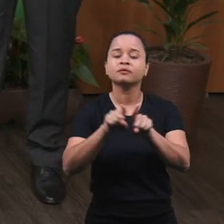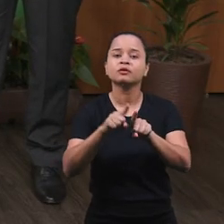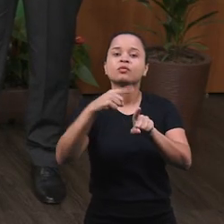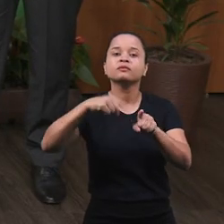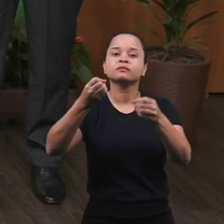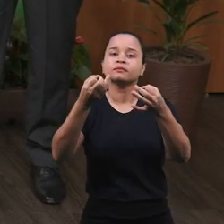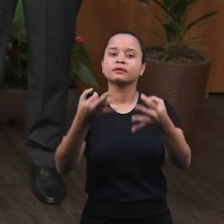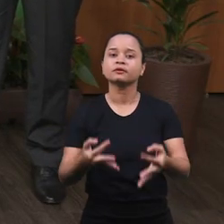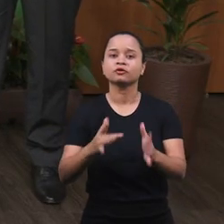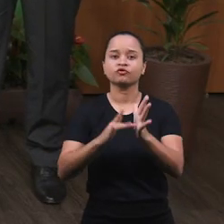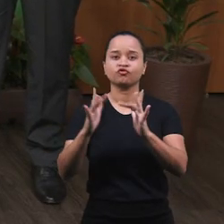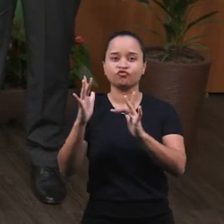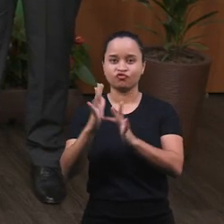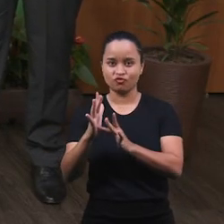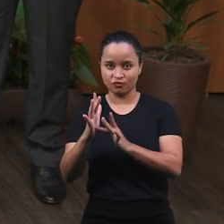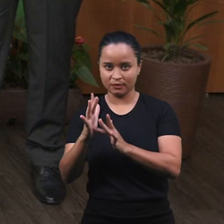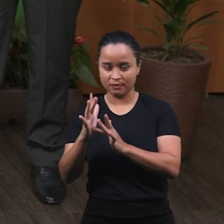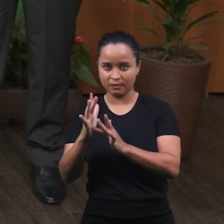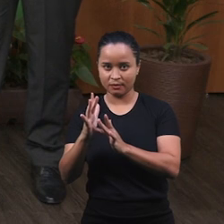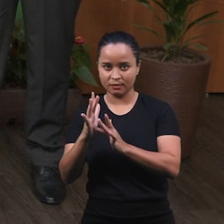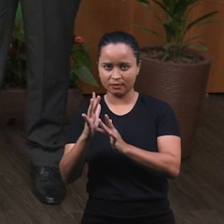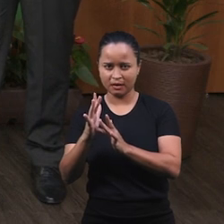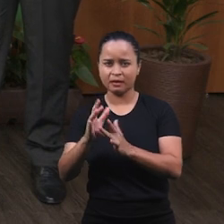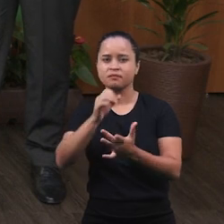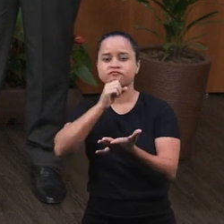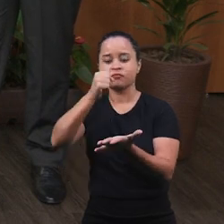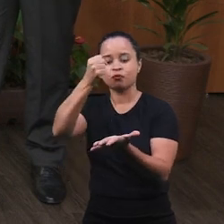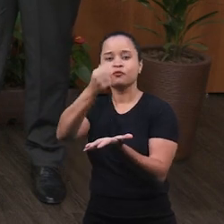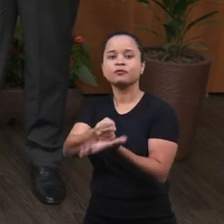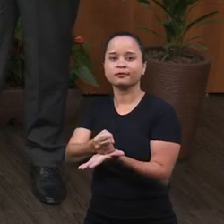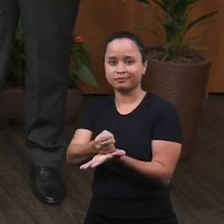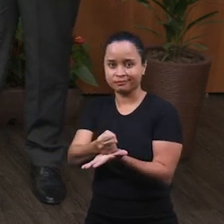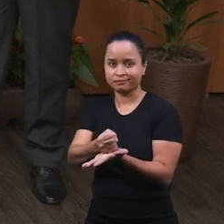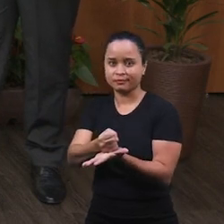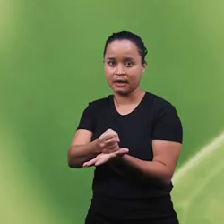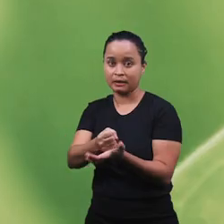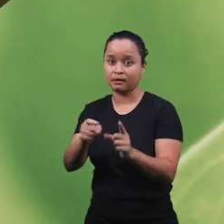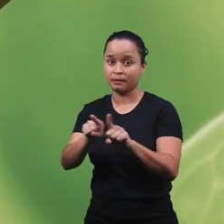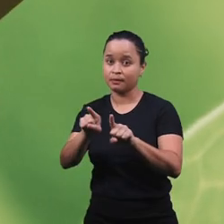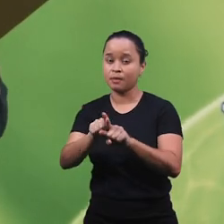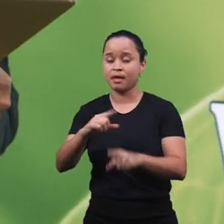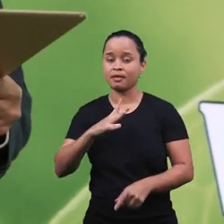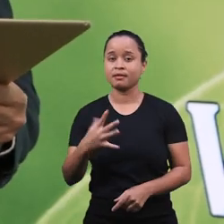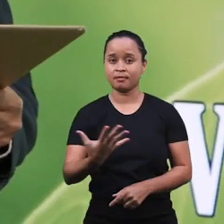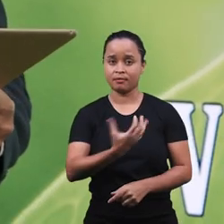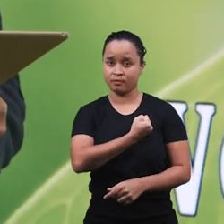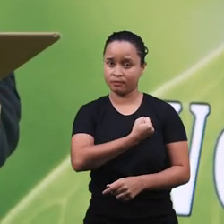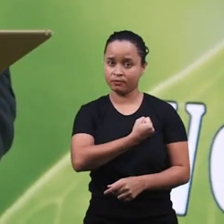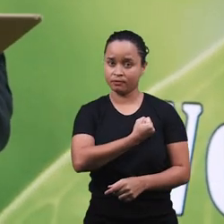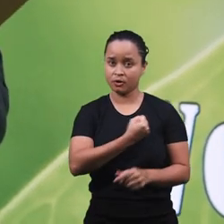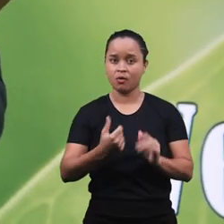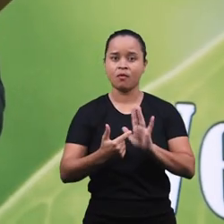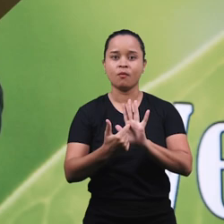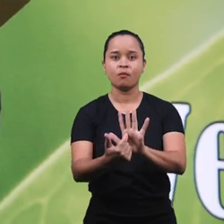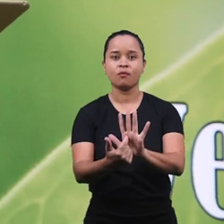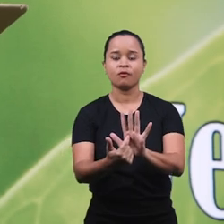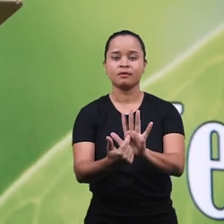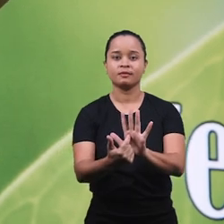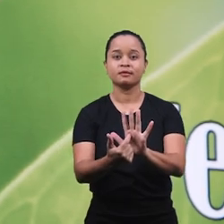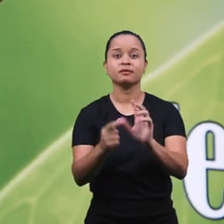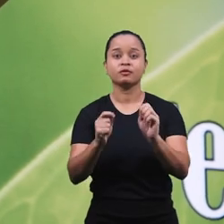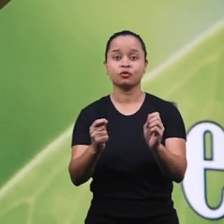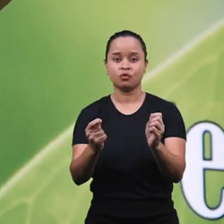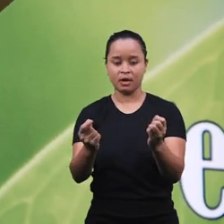sur Jésus à l'Ancien Testament et le salut, en montrant le